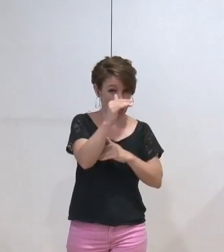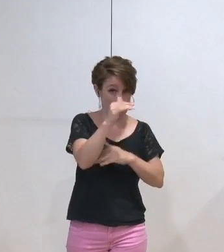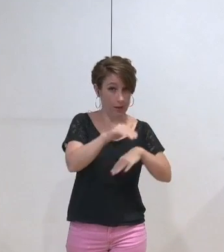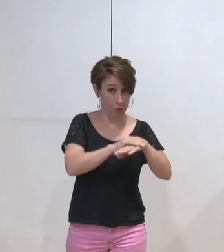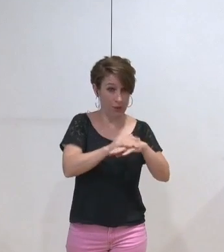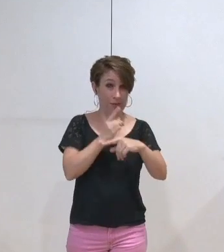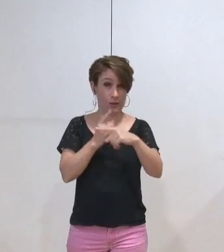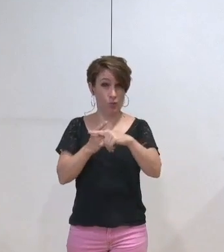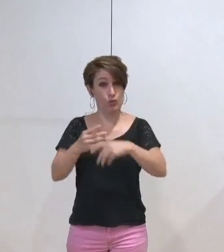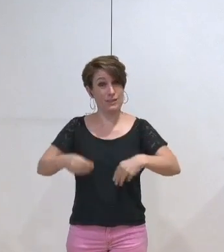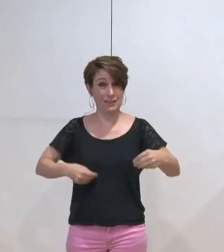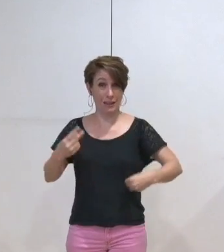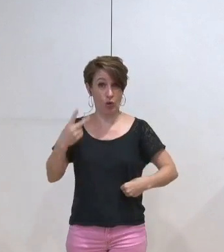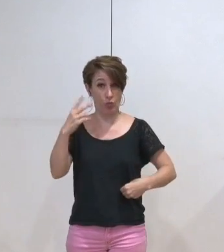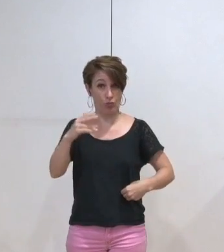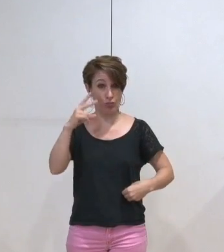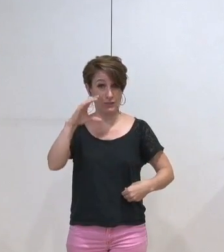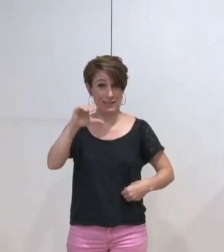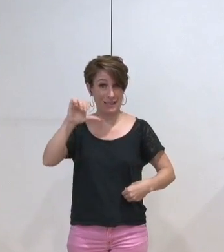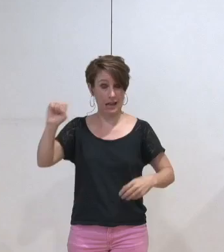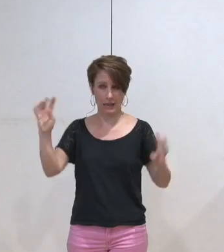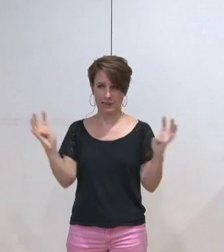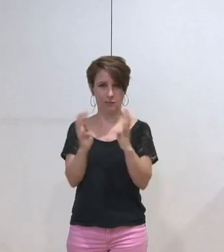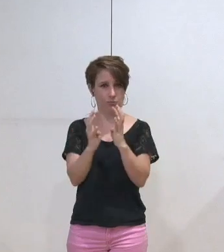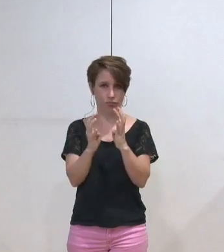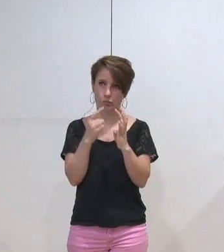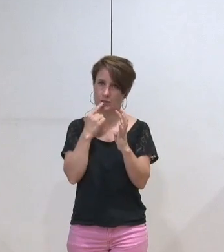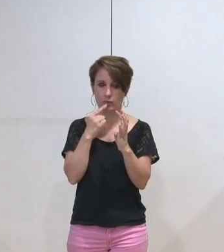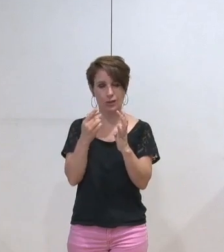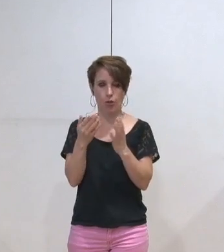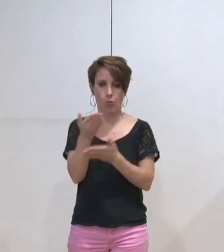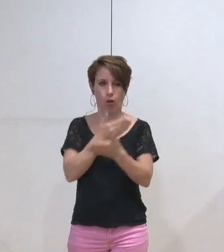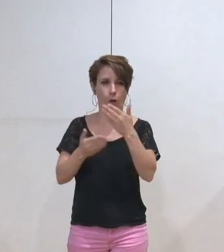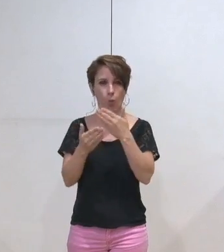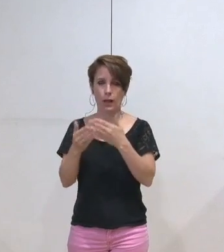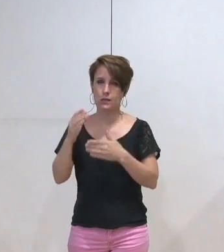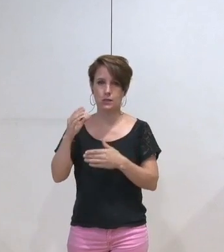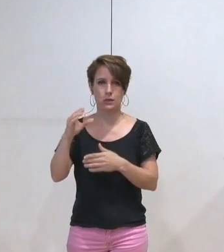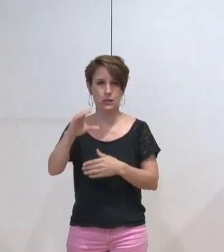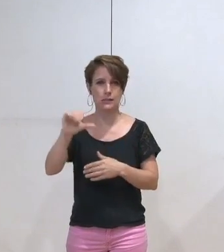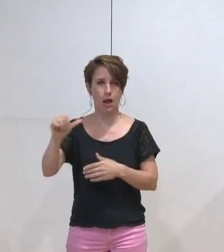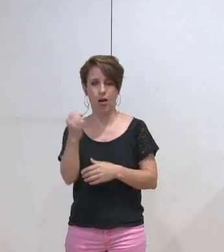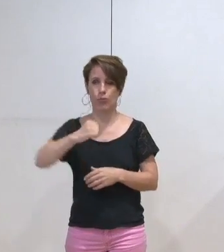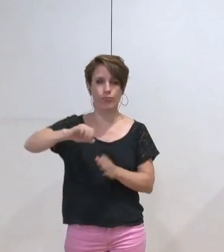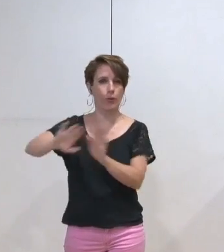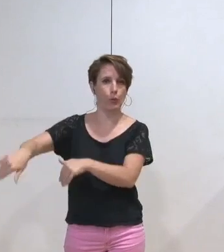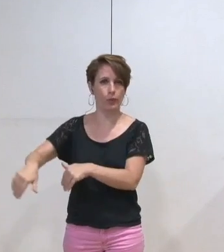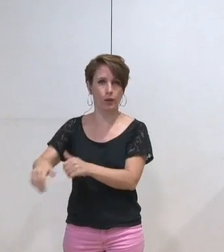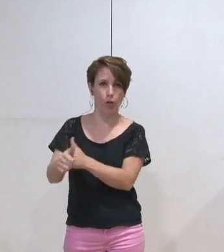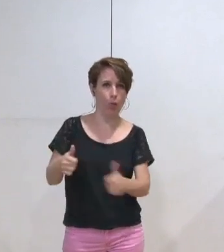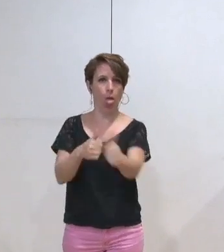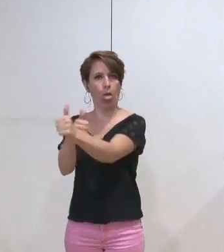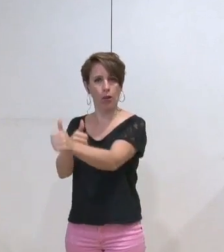pas la place des administrateurs et que le ca ne devienne plus qu'une chambre d'enregistrement ce qui serait